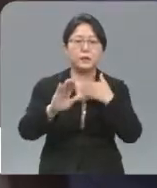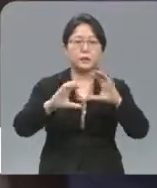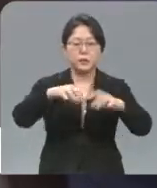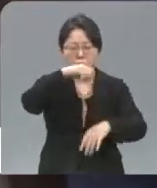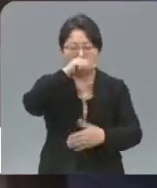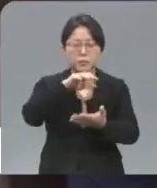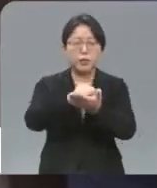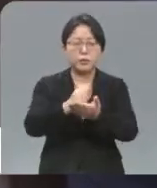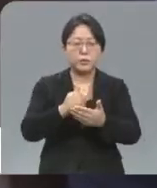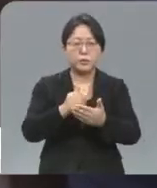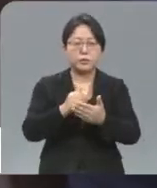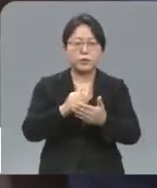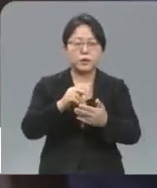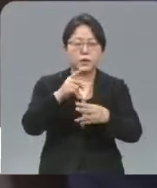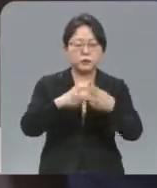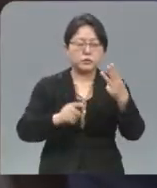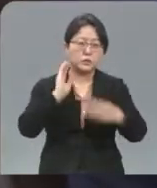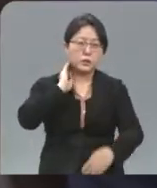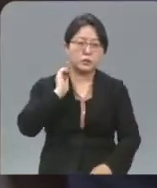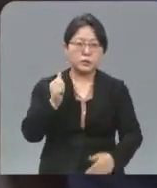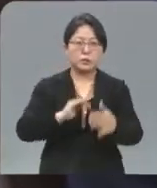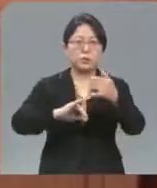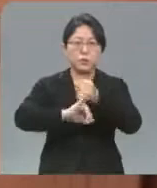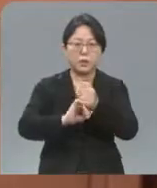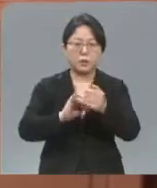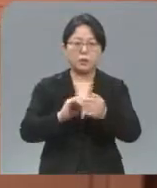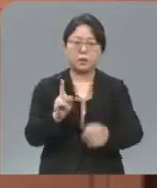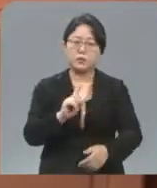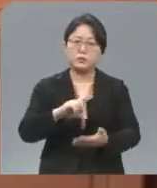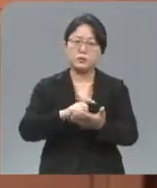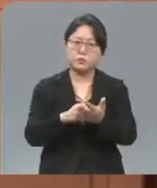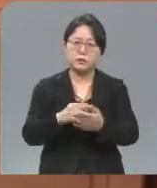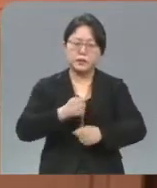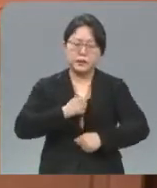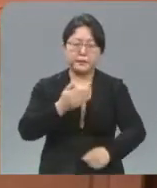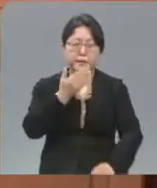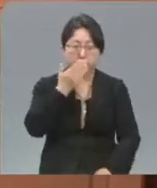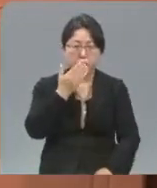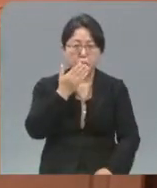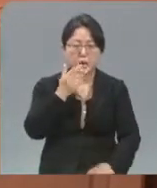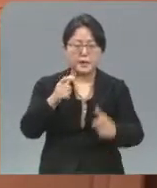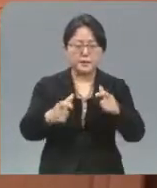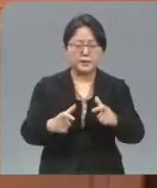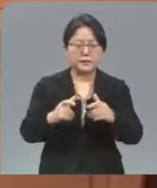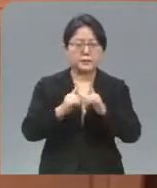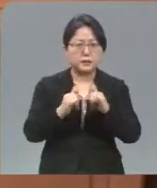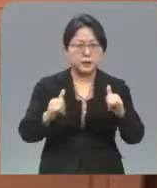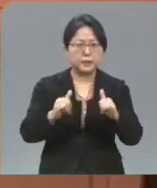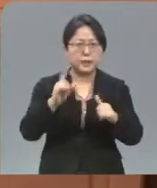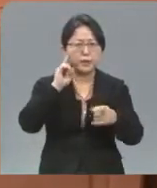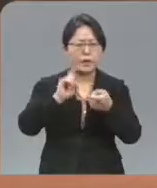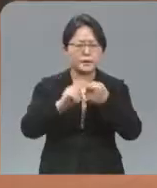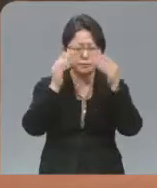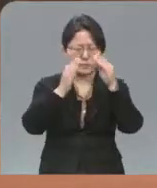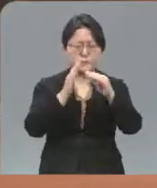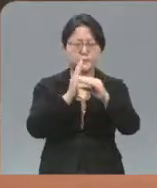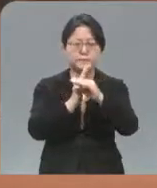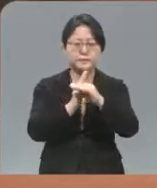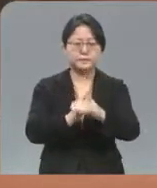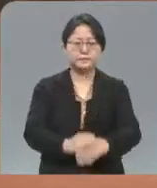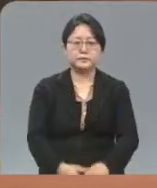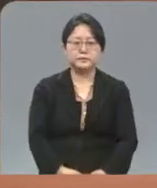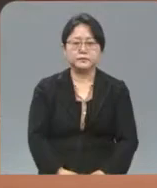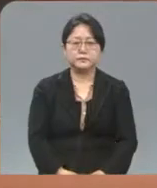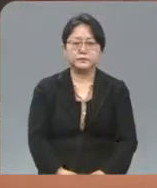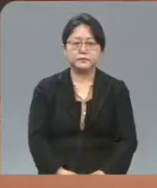확보 과정에서 윤석열 대통령의 공약이 얼마나 지켜질 수 있을지 지역민들의 이목이 쏠리고 있습니다. KBS